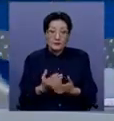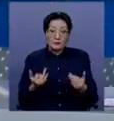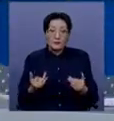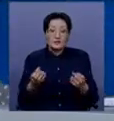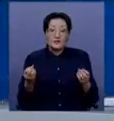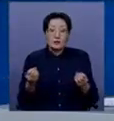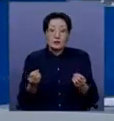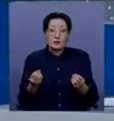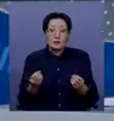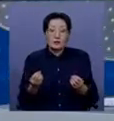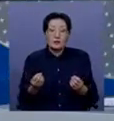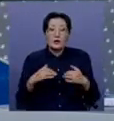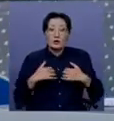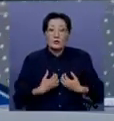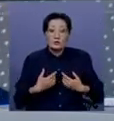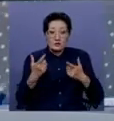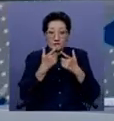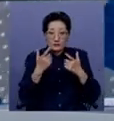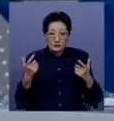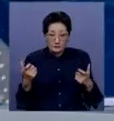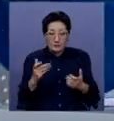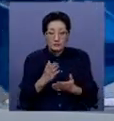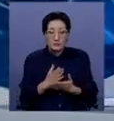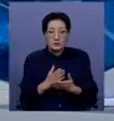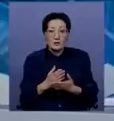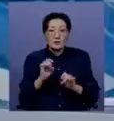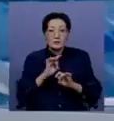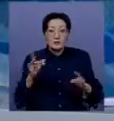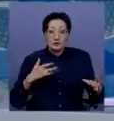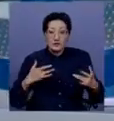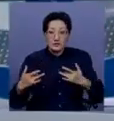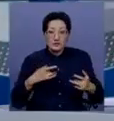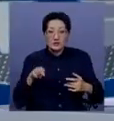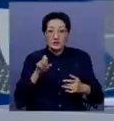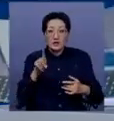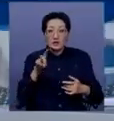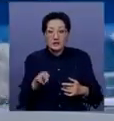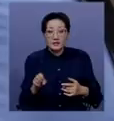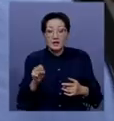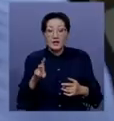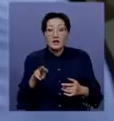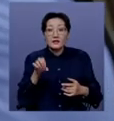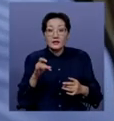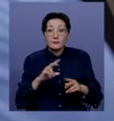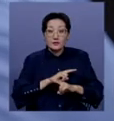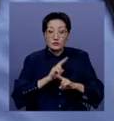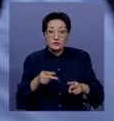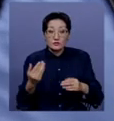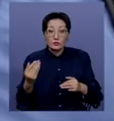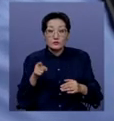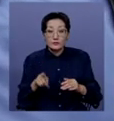Бүгін тағы бір суыт хабар көпшіліктің қабырғасын қайыстырды. Танымал актер Дархан Дайырбек өмірден озды.